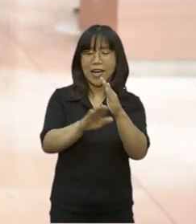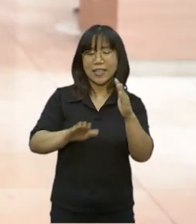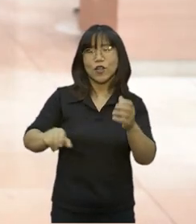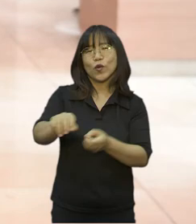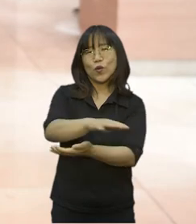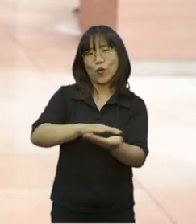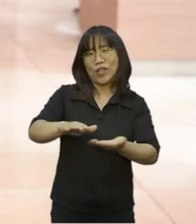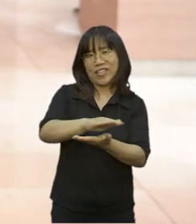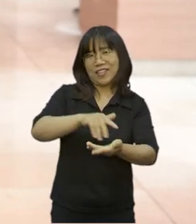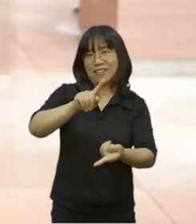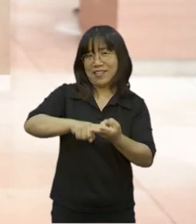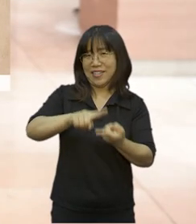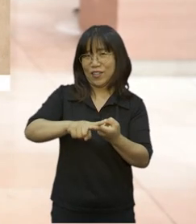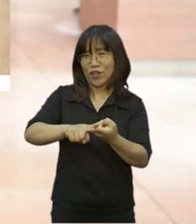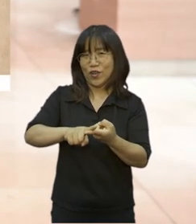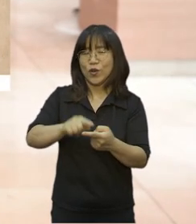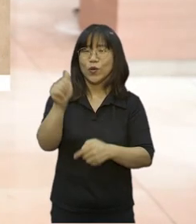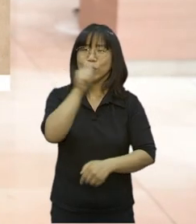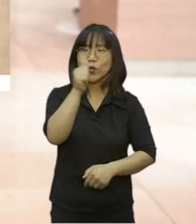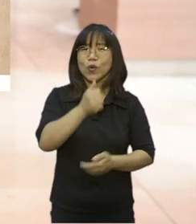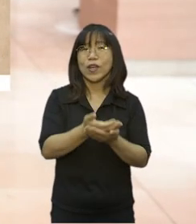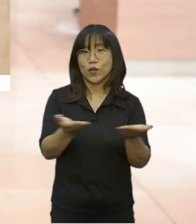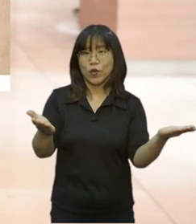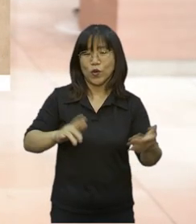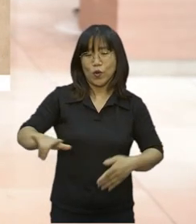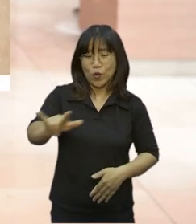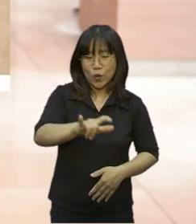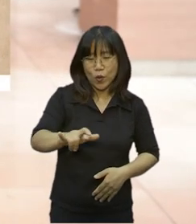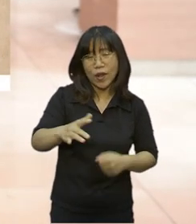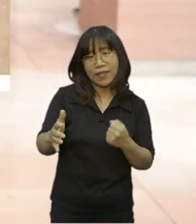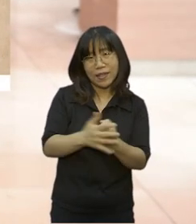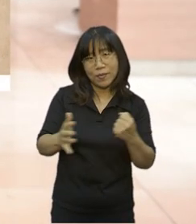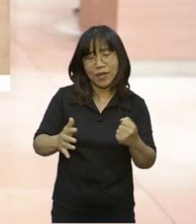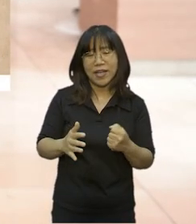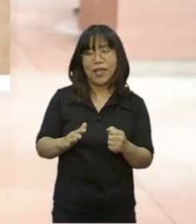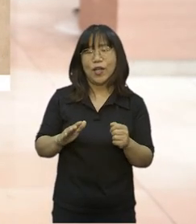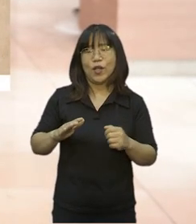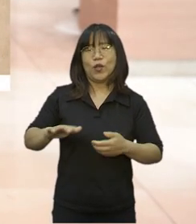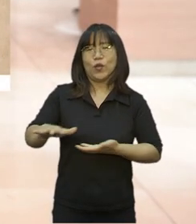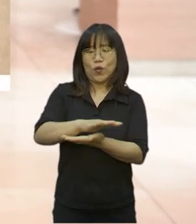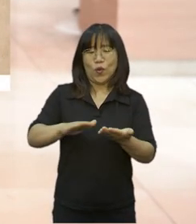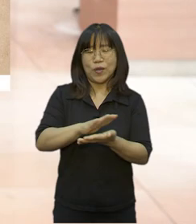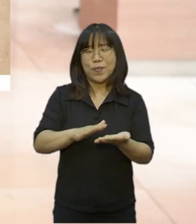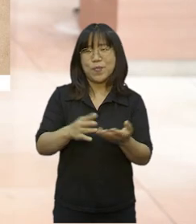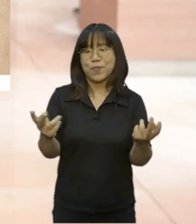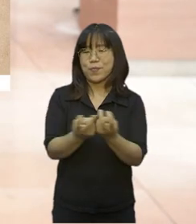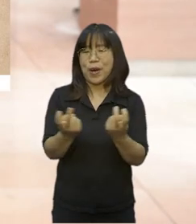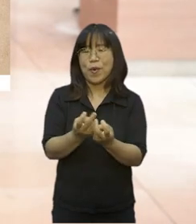함께하며 가정의 놀이를 소개하는 라떼는 마리아 등 코로나19로